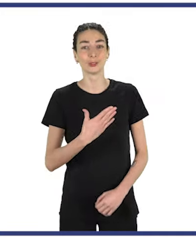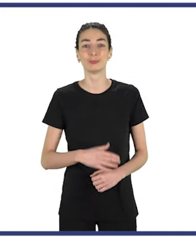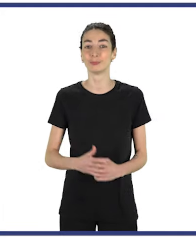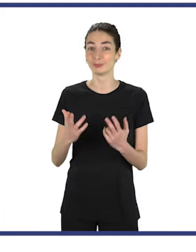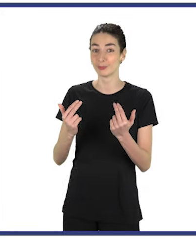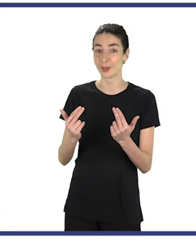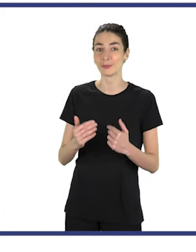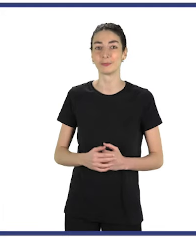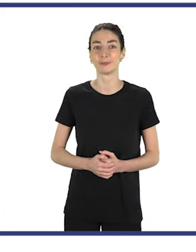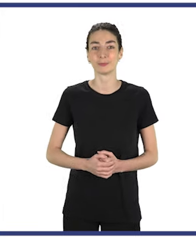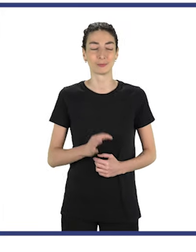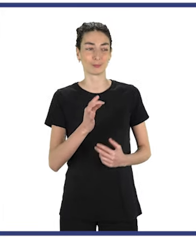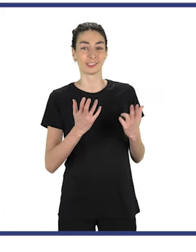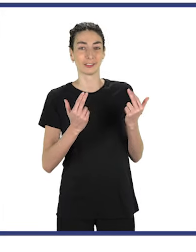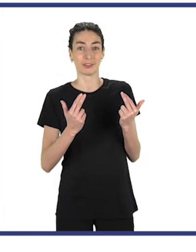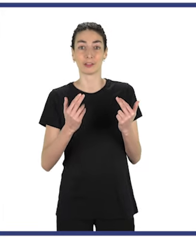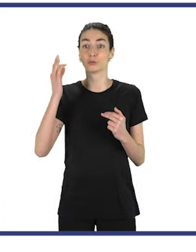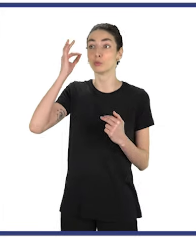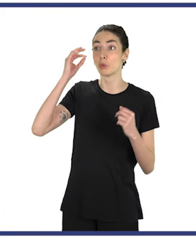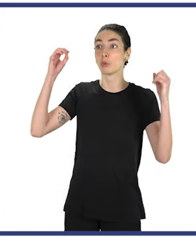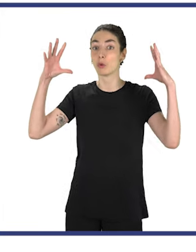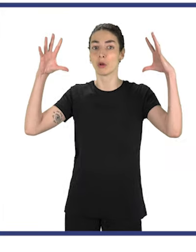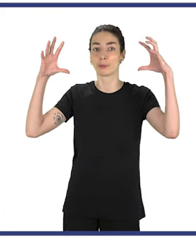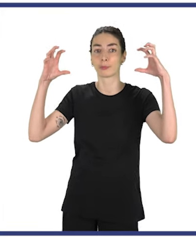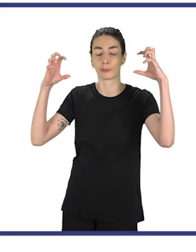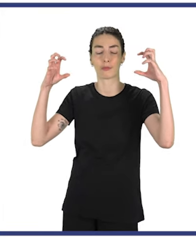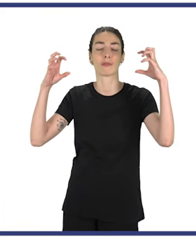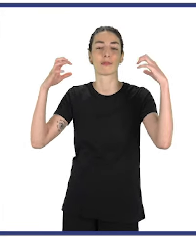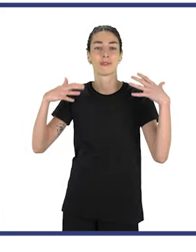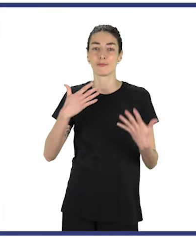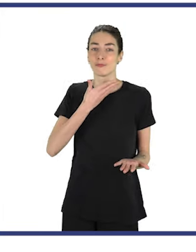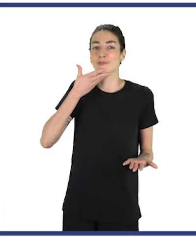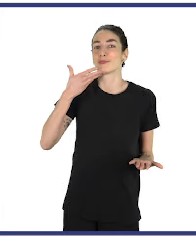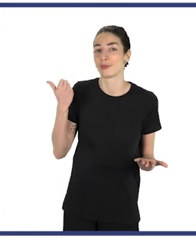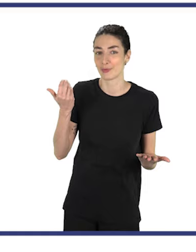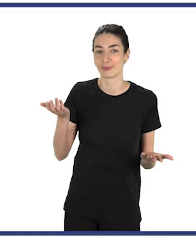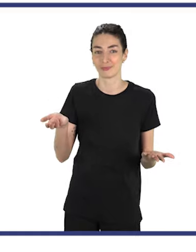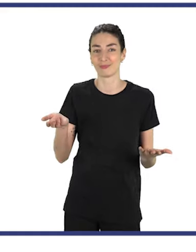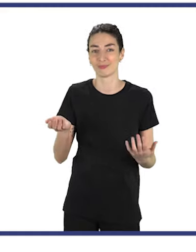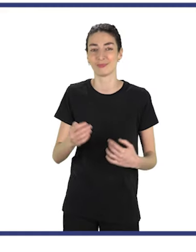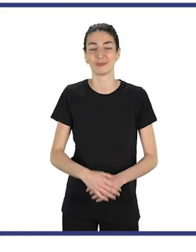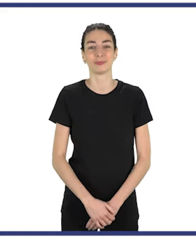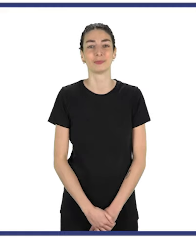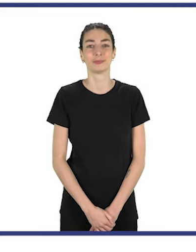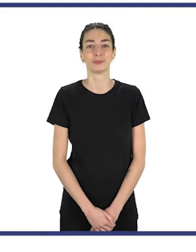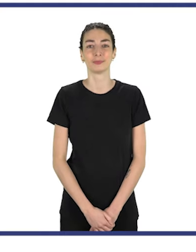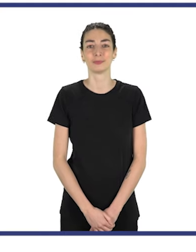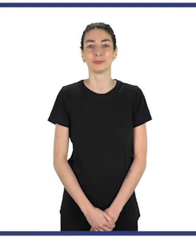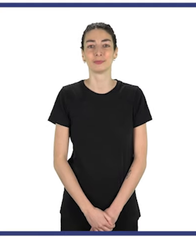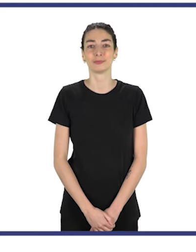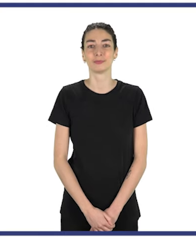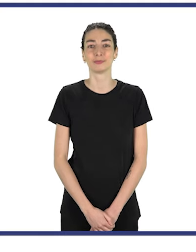Bonjour. Vous allez bien ? Ça va. Surtout avec l'atténuation des lampes et des bips, c'est